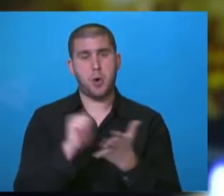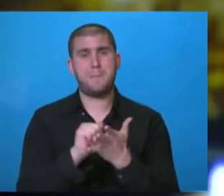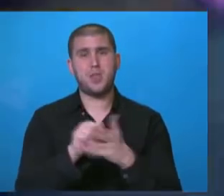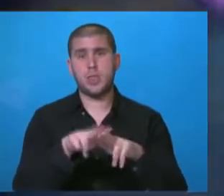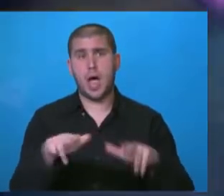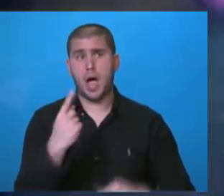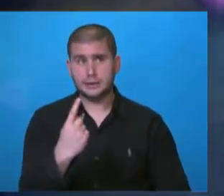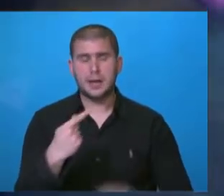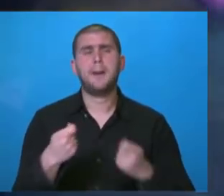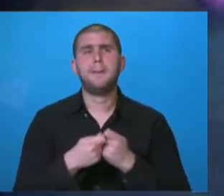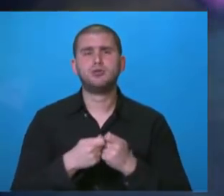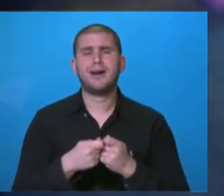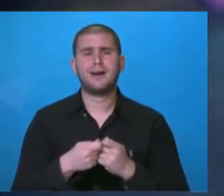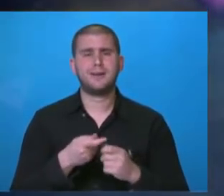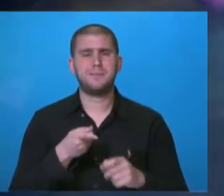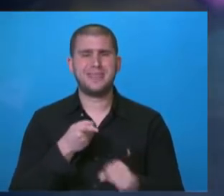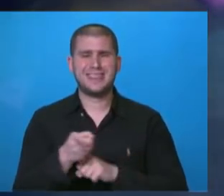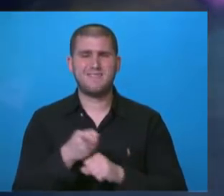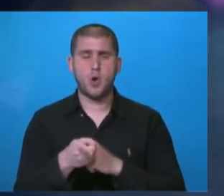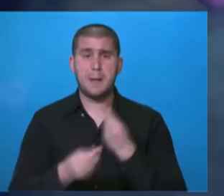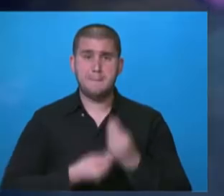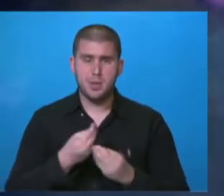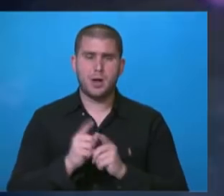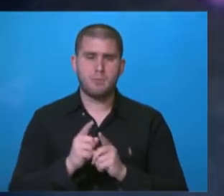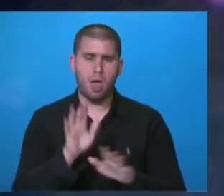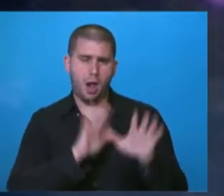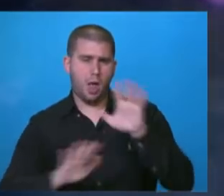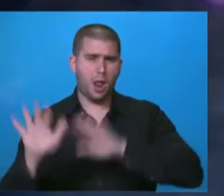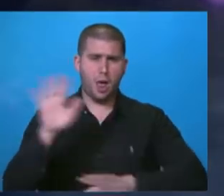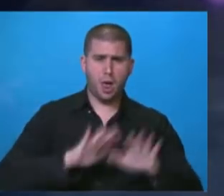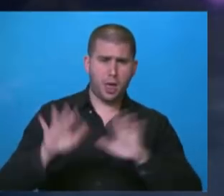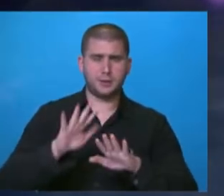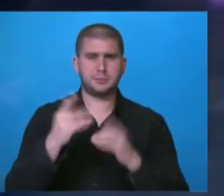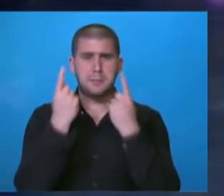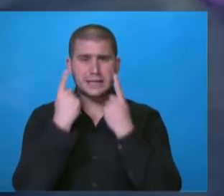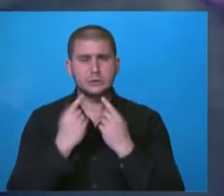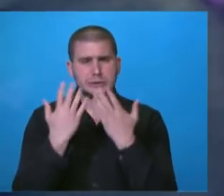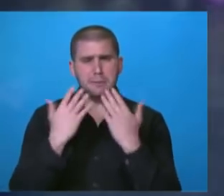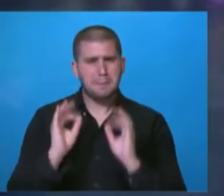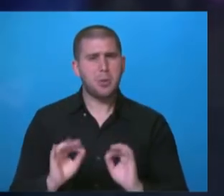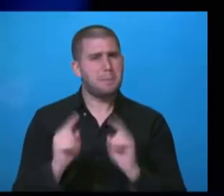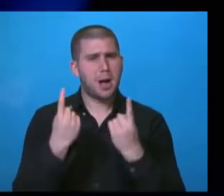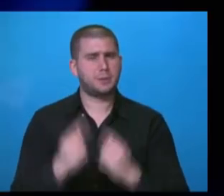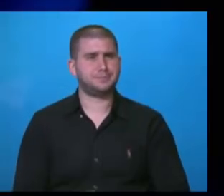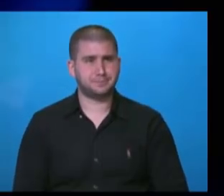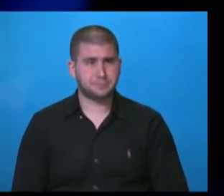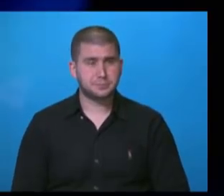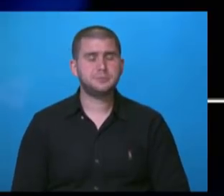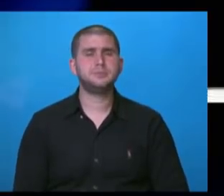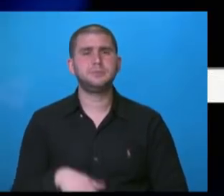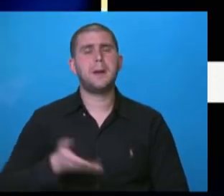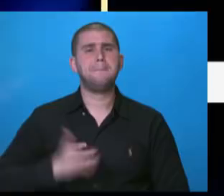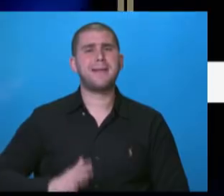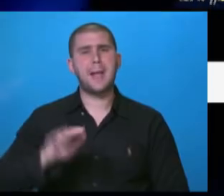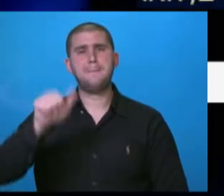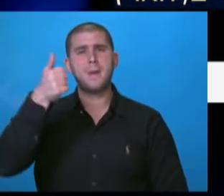הארץ על תקיפות מיניות וטיוחן בחסידות גור. בוא תן לנו תמצית של הסיפור שחשפת. אז אנחנו מדברים על הבן הבכור של